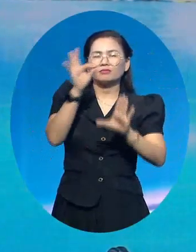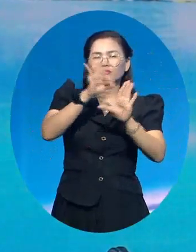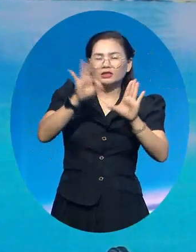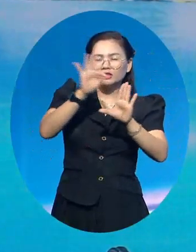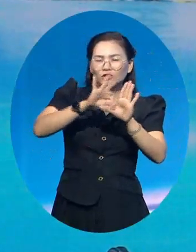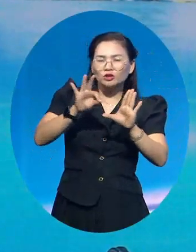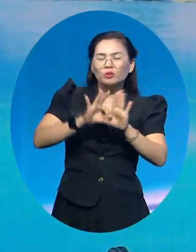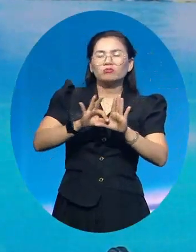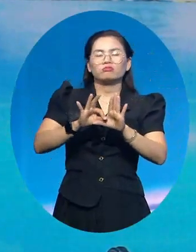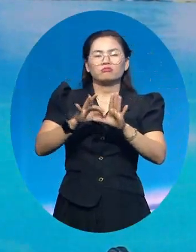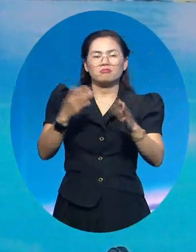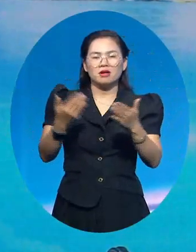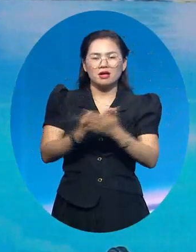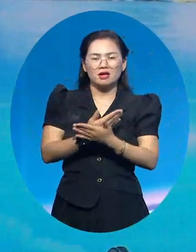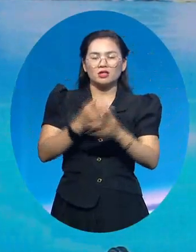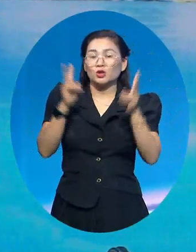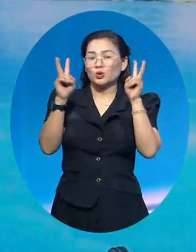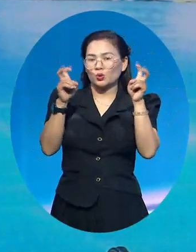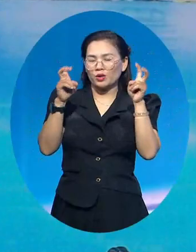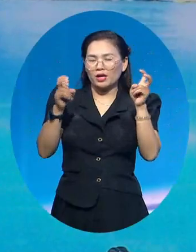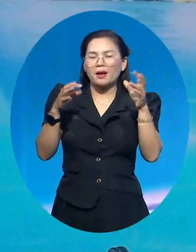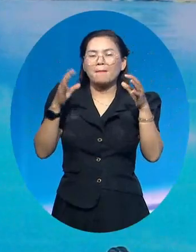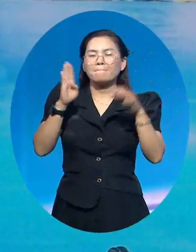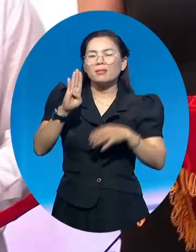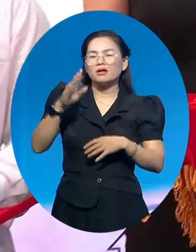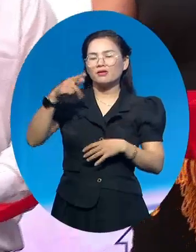cảnh quan với chủ đề Bứt phá không gian.